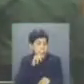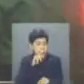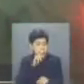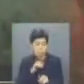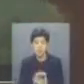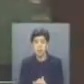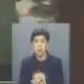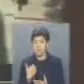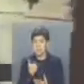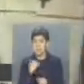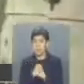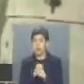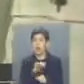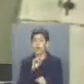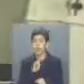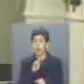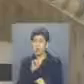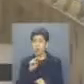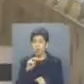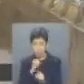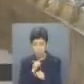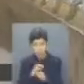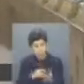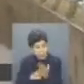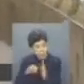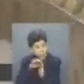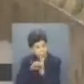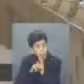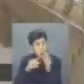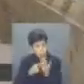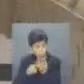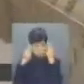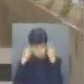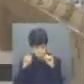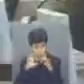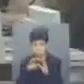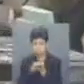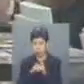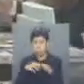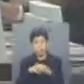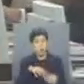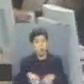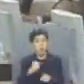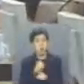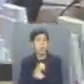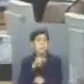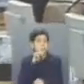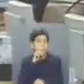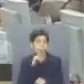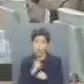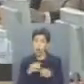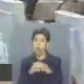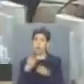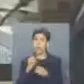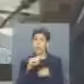ากรน้ำหรือกยน.ค่ะจะนำเสนอร่างระเบียบสำนักนายกรัฐมนตรีว่าด้วยองค์กรบริหารจัดการน้ำให้คณะรัฐมนตรี